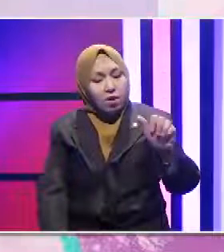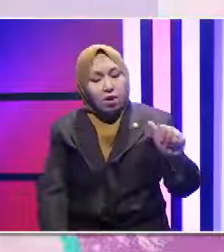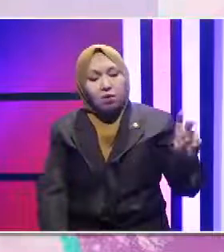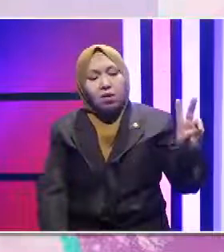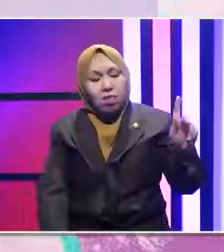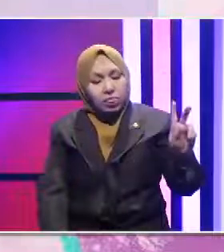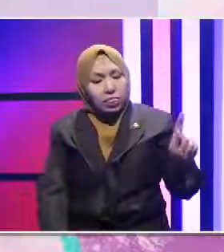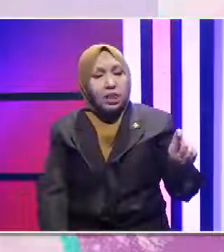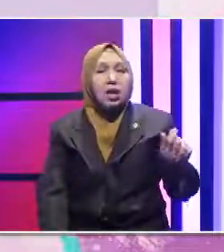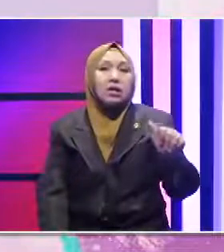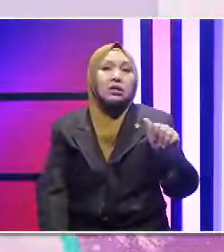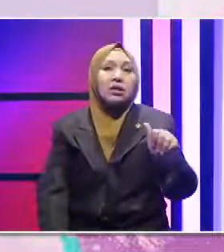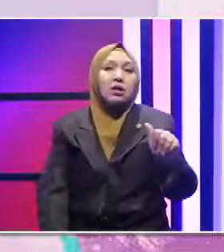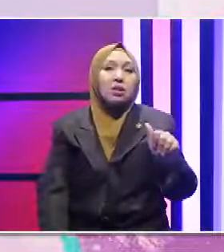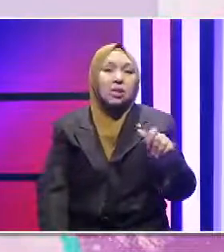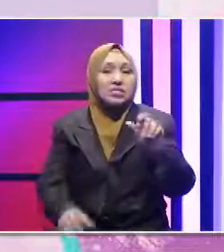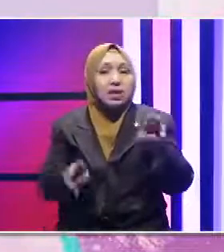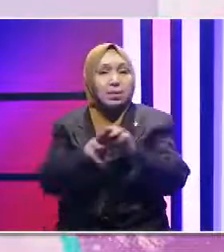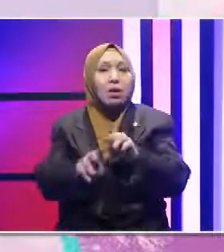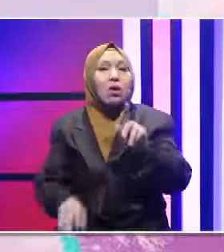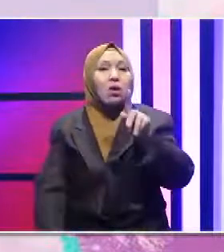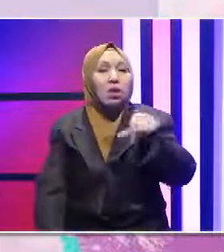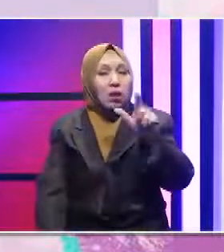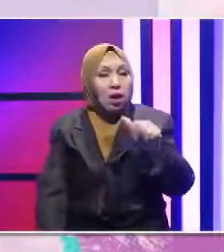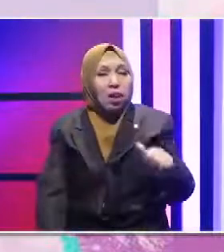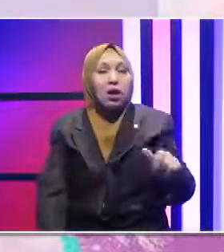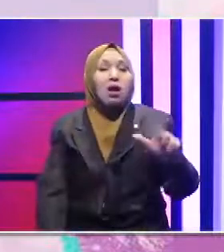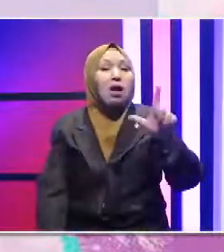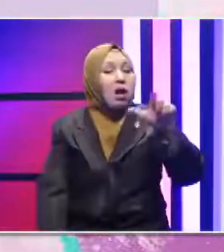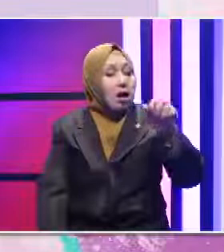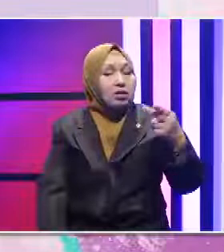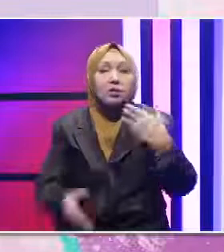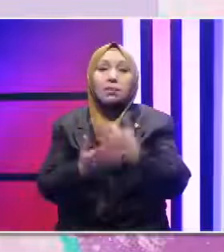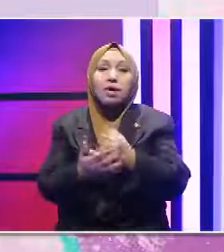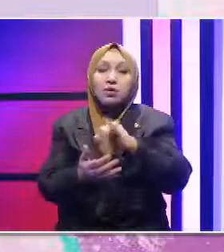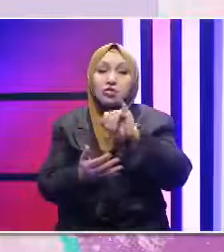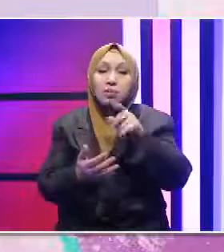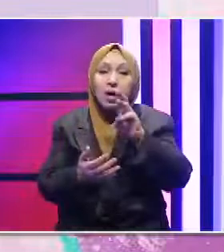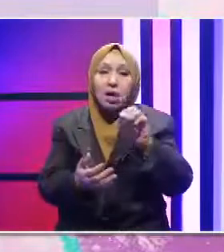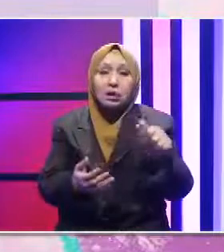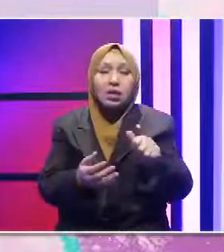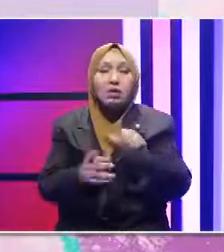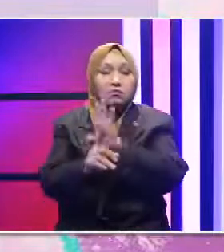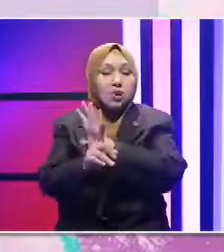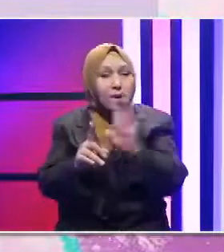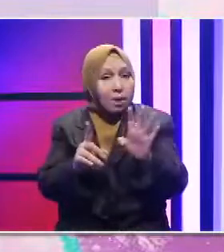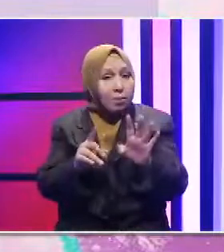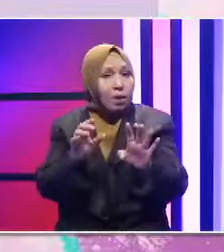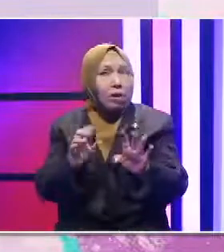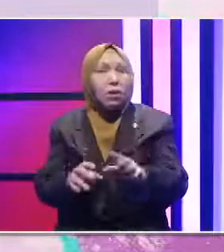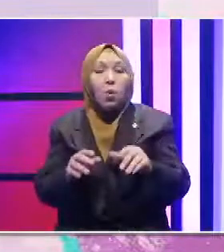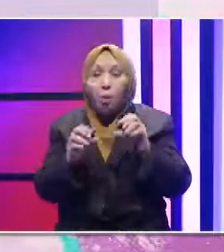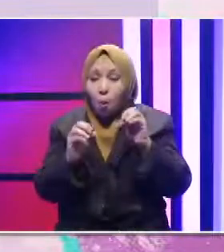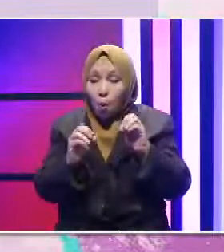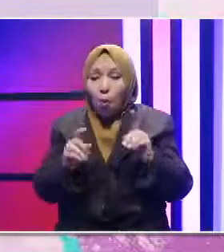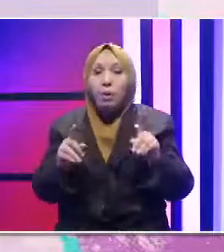fatarat. Ma, jadi macam qalqalah pula. Ah ha, kan? Sampaikan jemaah duduk saf ketiga pun dengar. Oh, banyak sangat